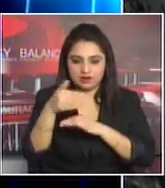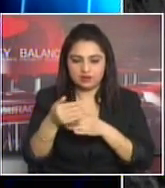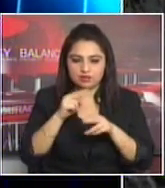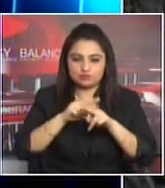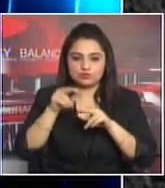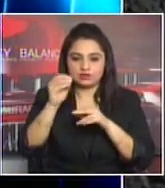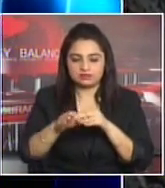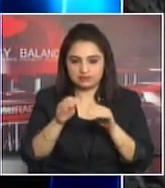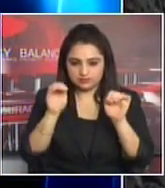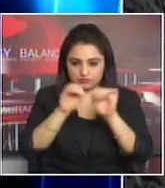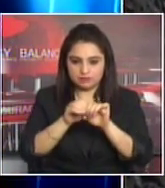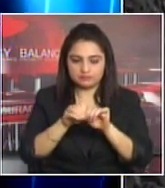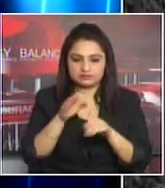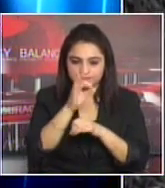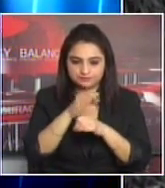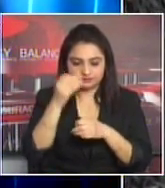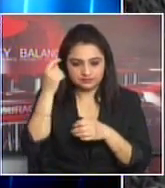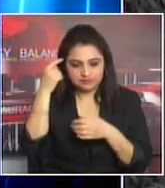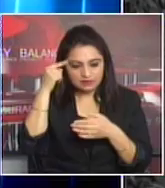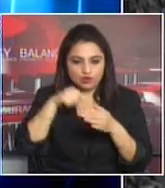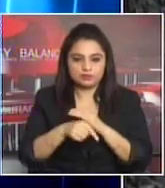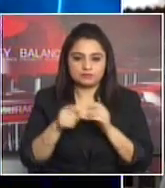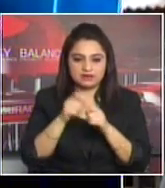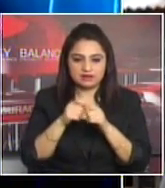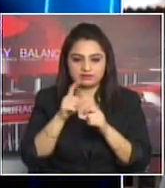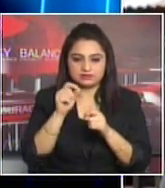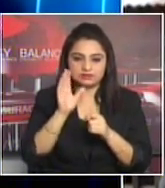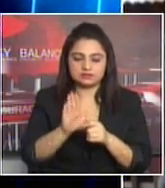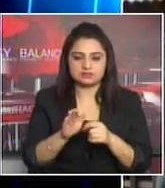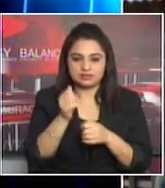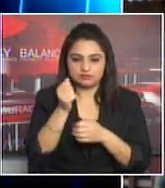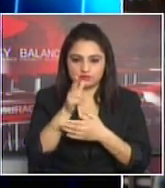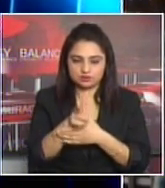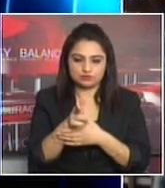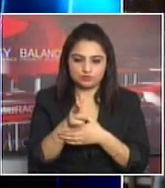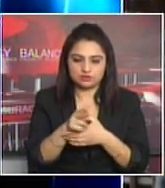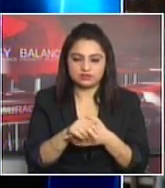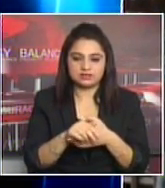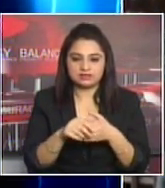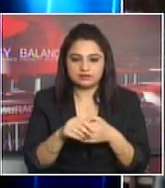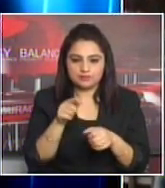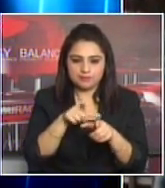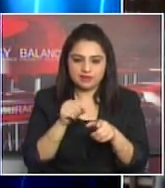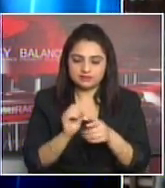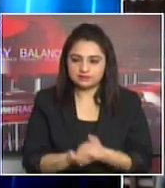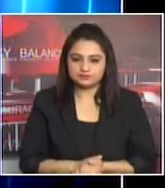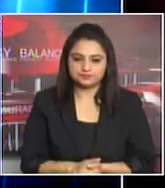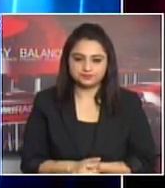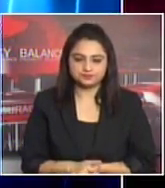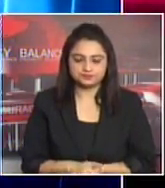दिन सम्बन्धित निकाय गम्भीर हुन जरुरी छ। एबिसी रिपोर्टर कमल खत्री म्याग्दी।